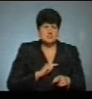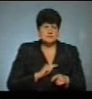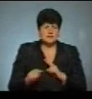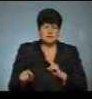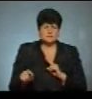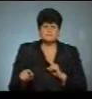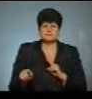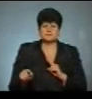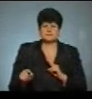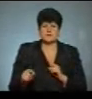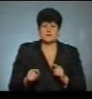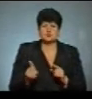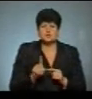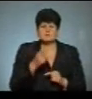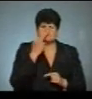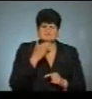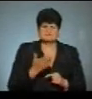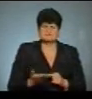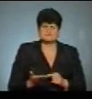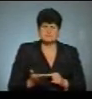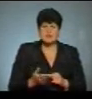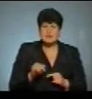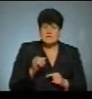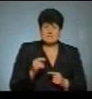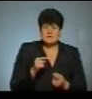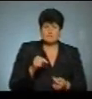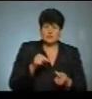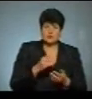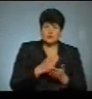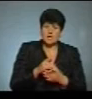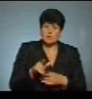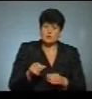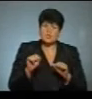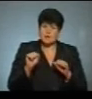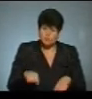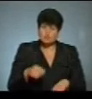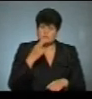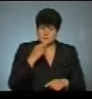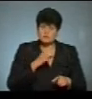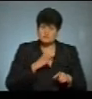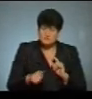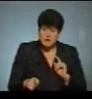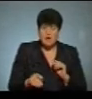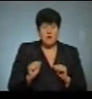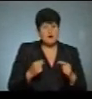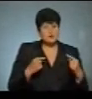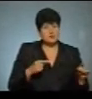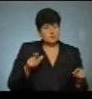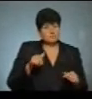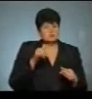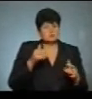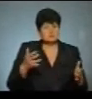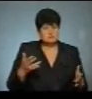темпами до чогось призвичаєтесь. І, відповідно, є люди, які можуть адаптовуватись швидко, а інші – ні.